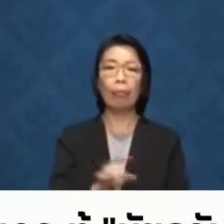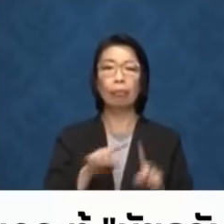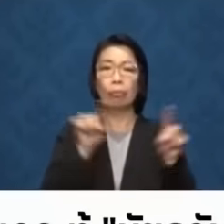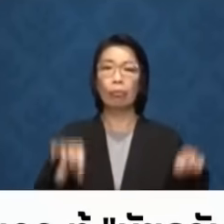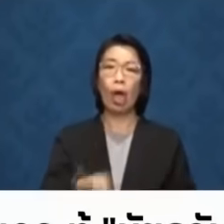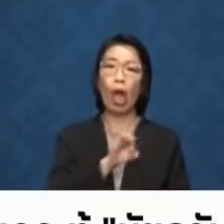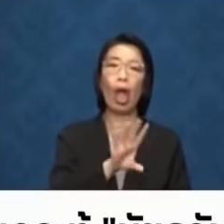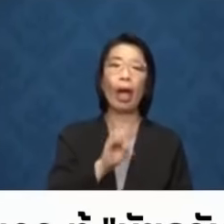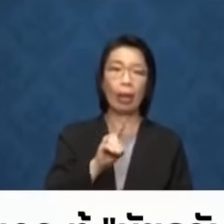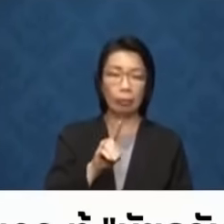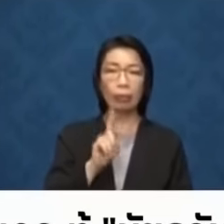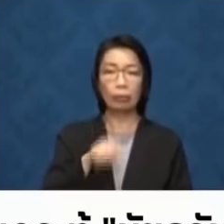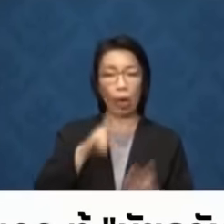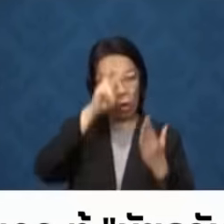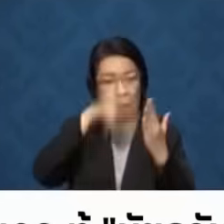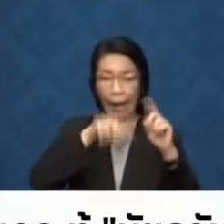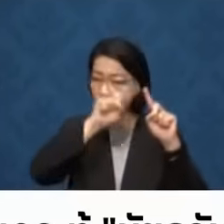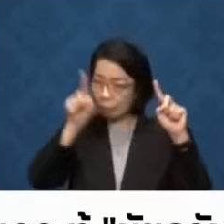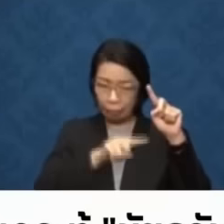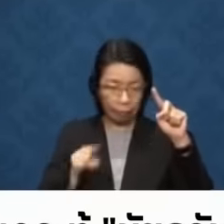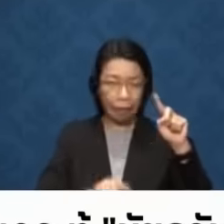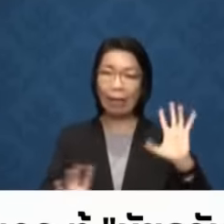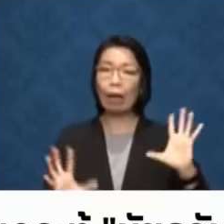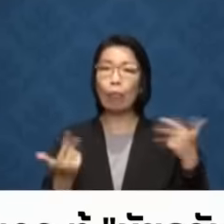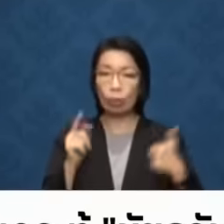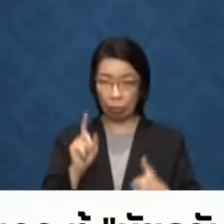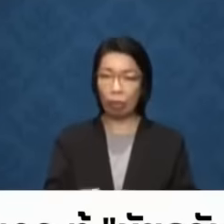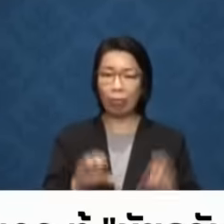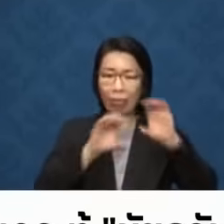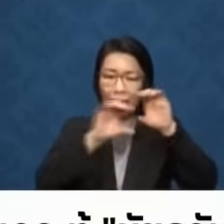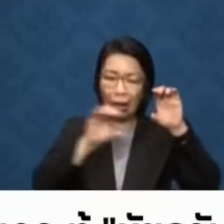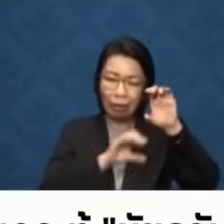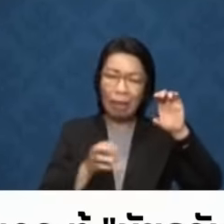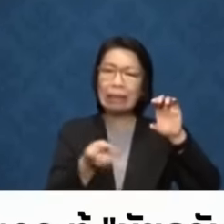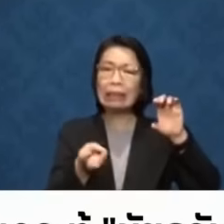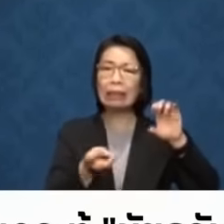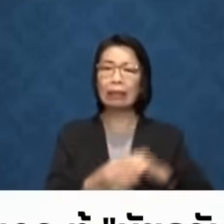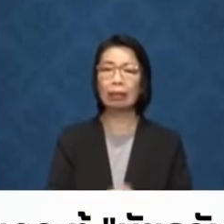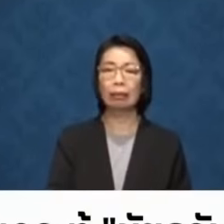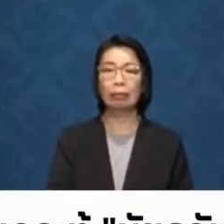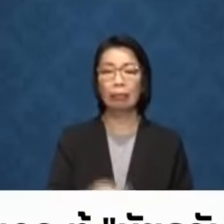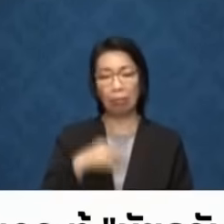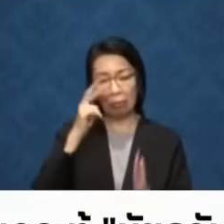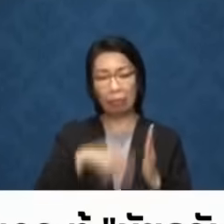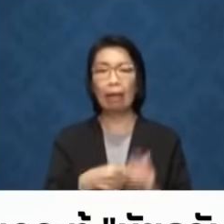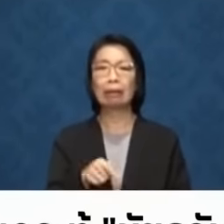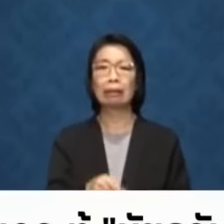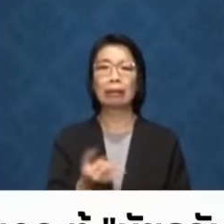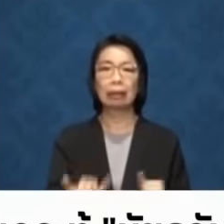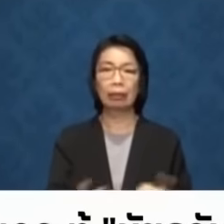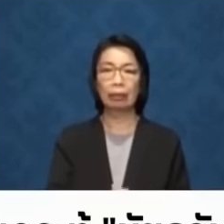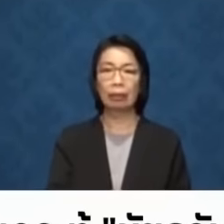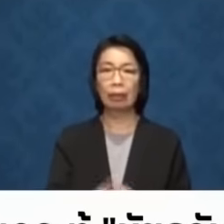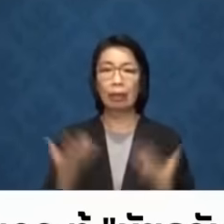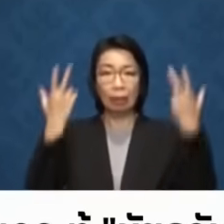ท่านต้องอ่านทั้งวรรคทุกวรรคท่านอ่านท่านคำพูดเมื่อสักครู่นี้นะครับท่านนายกรั